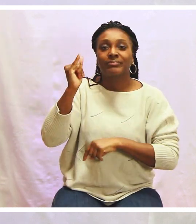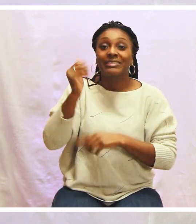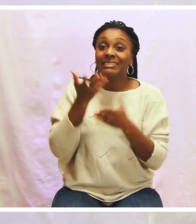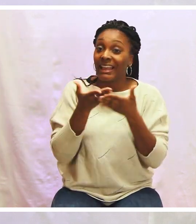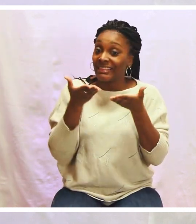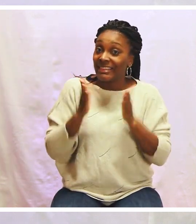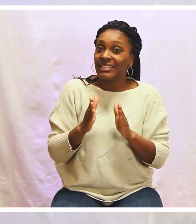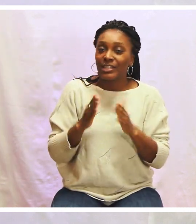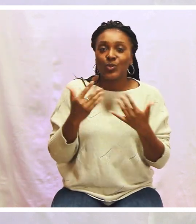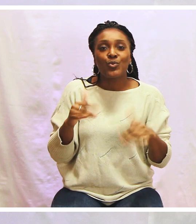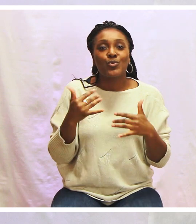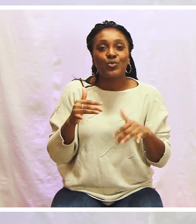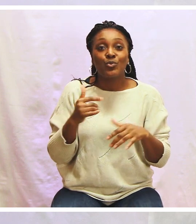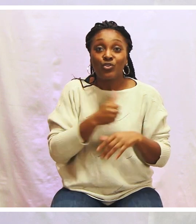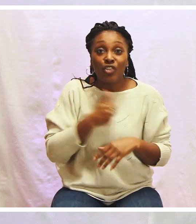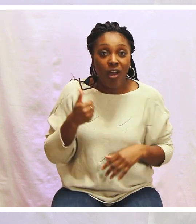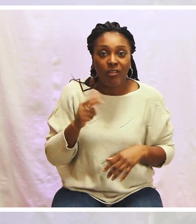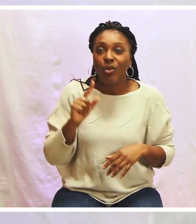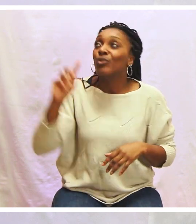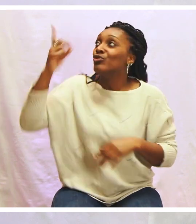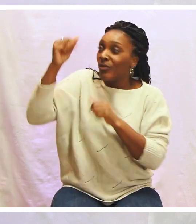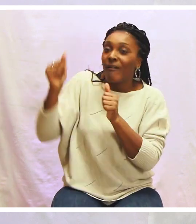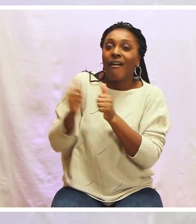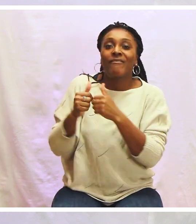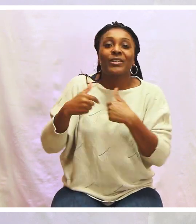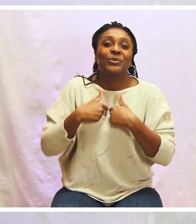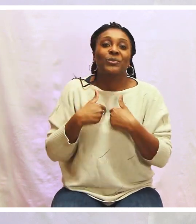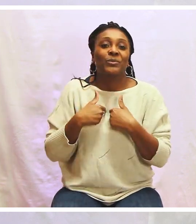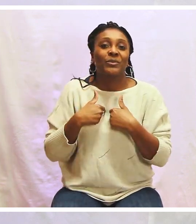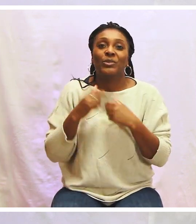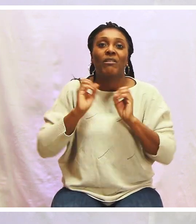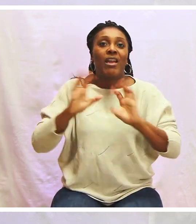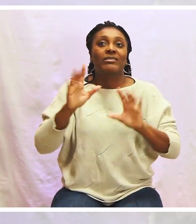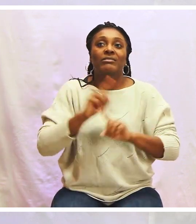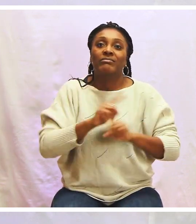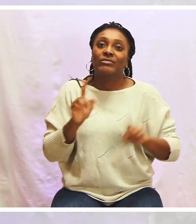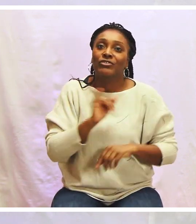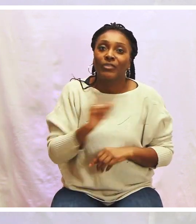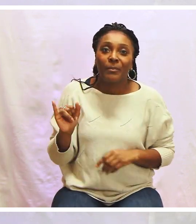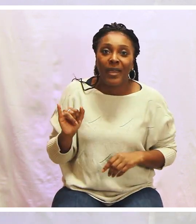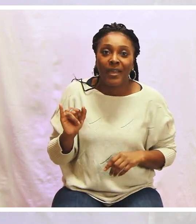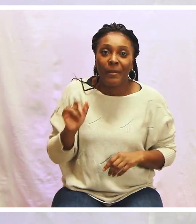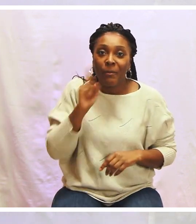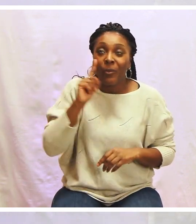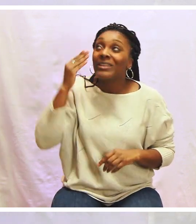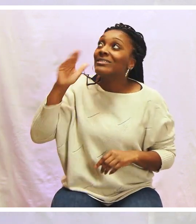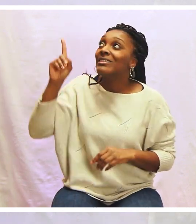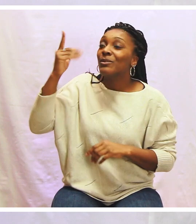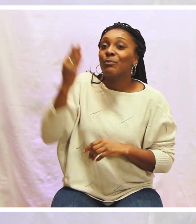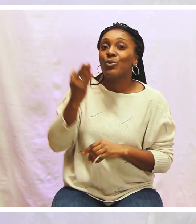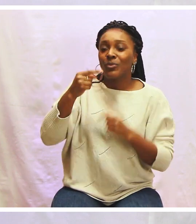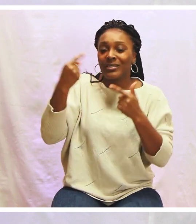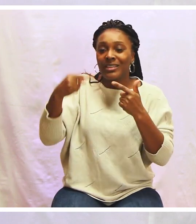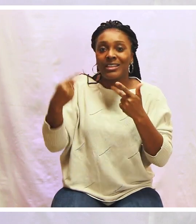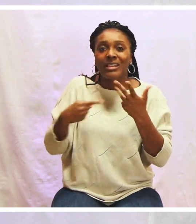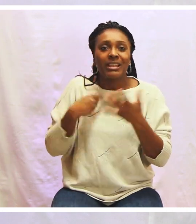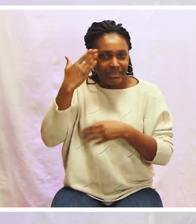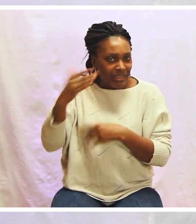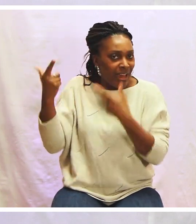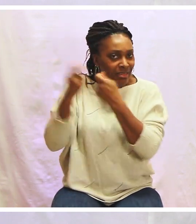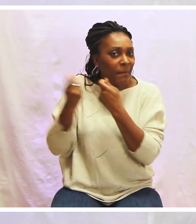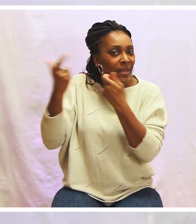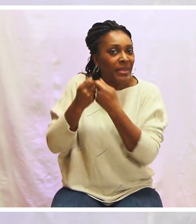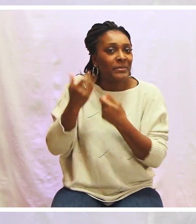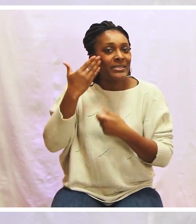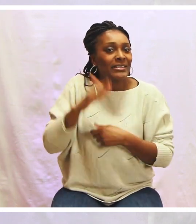radicale, Dieu nous accompagne dans nos décisions. Il ne nous laisse pas comme ça. Merci Seigneur. Parce qu'il sait ce dont on a besoin à ce moment-là. On a